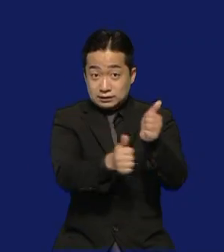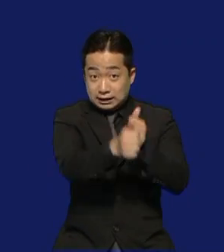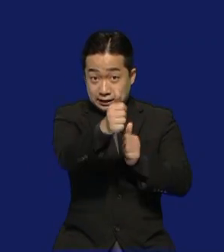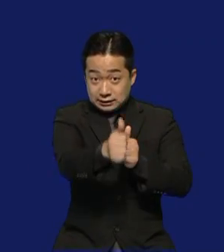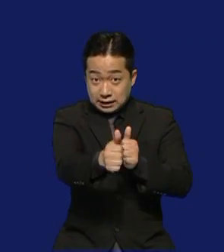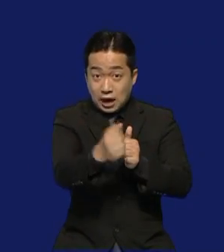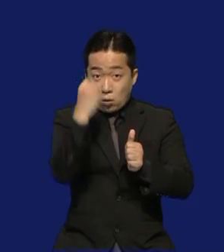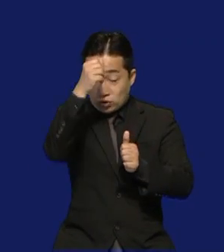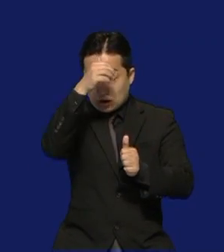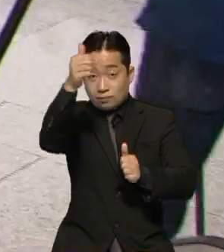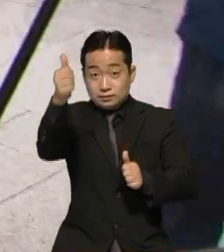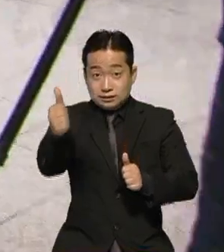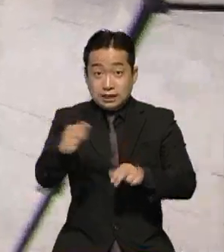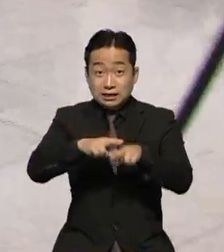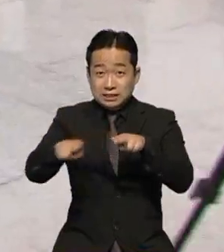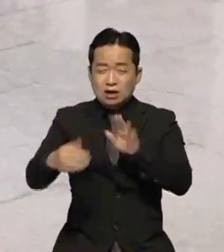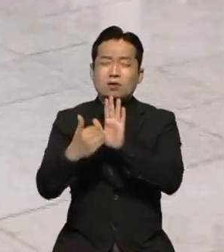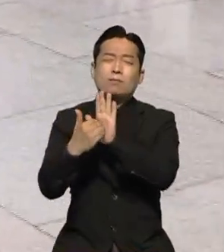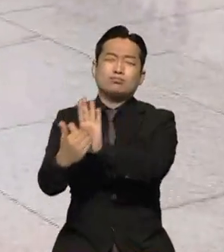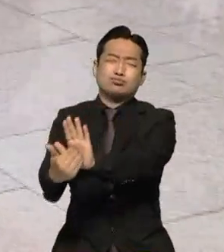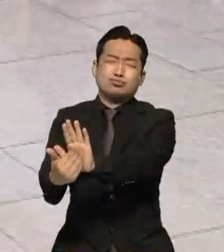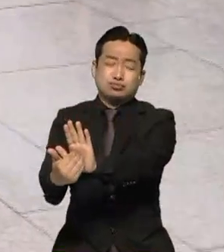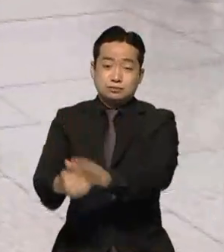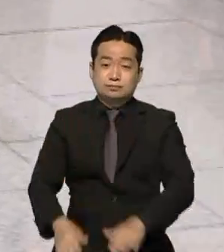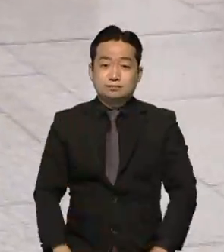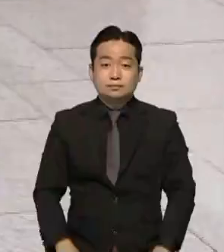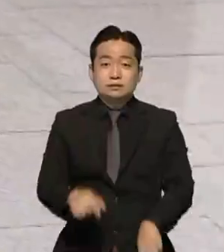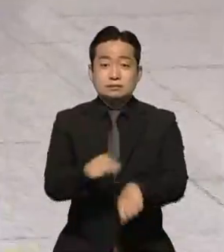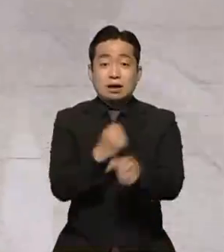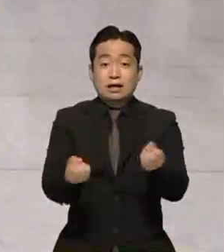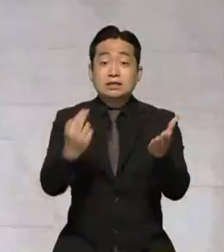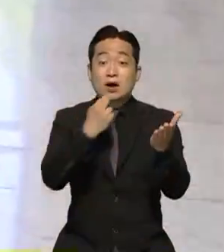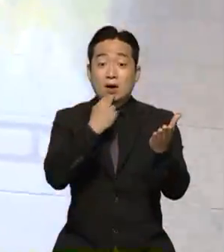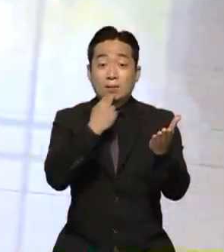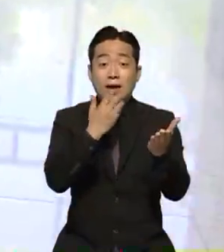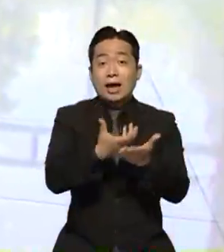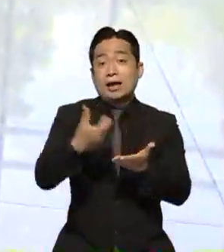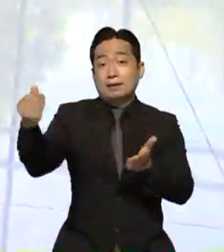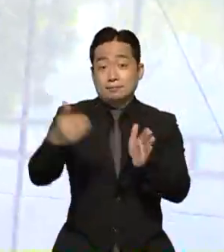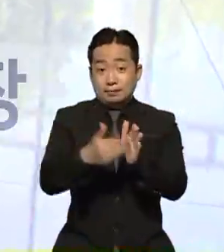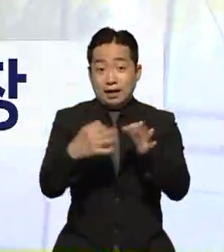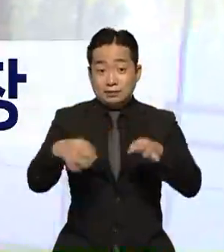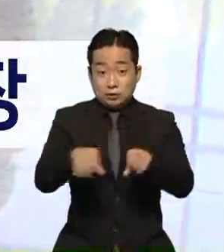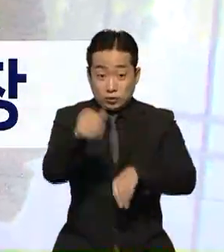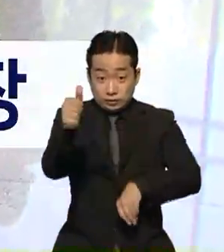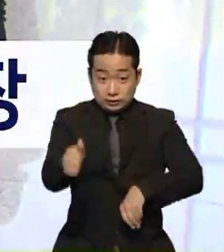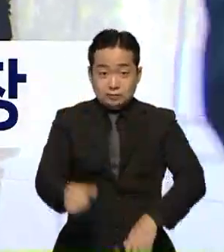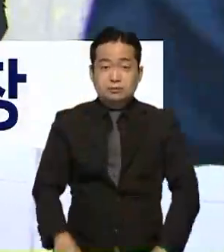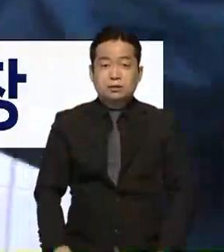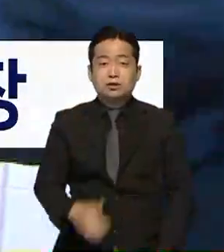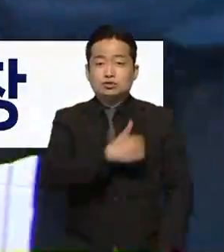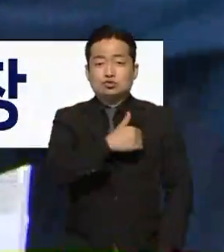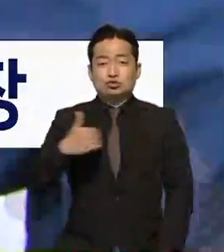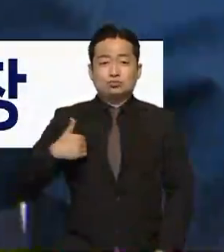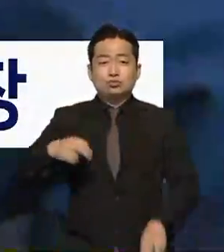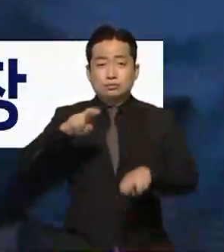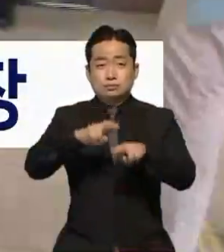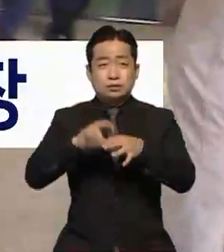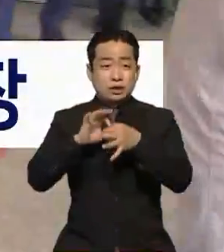고검장들의 사표는 반려했습니다. 별도 행사 없이 검찰을 떠난 김 총장은 임기를 다 채우지